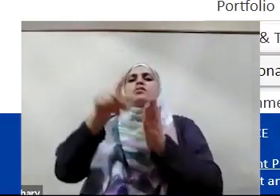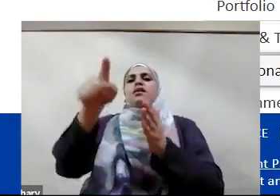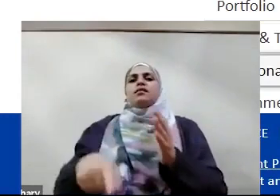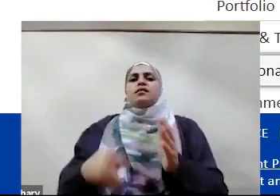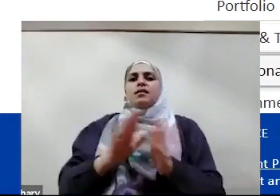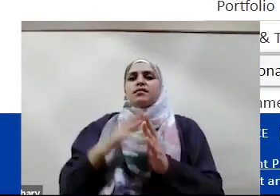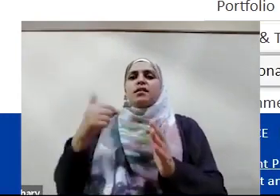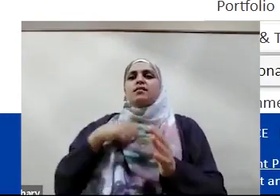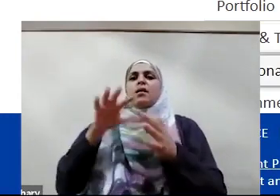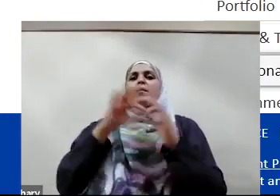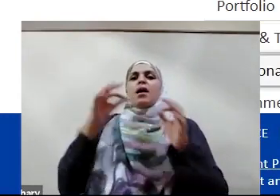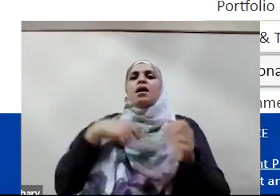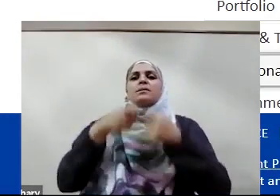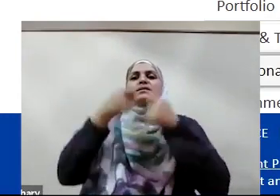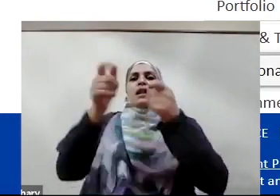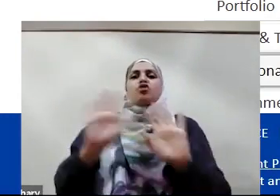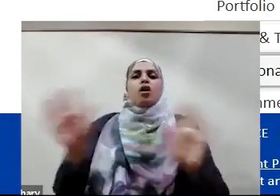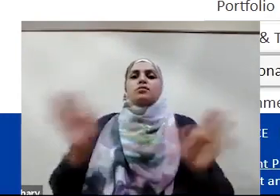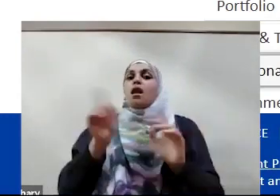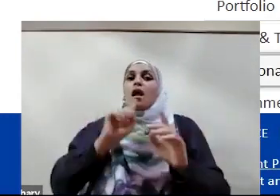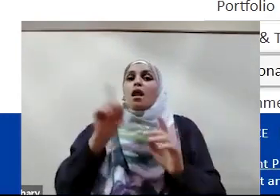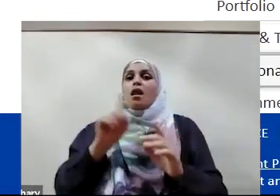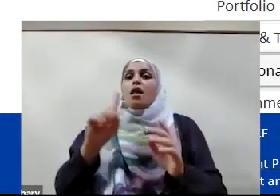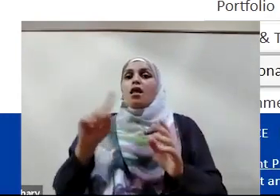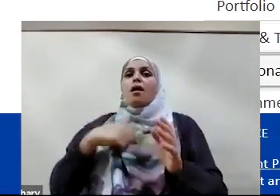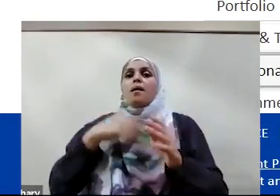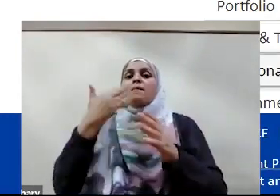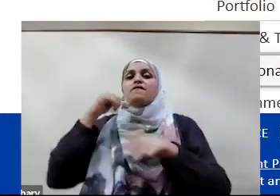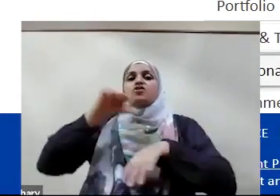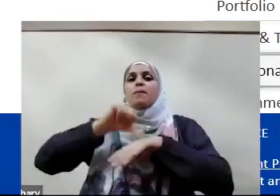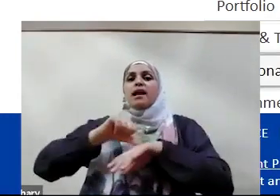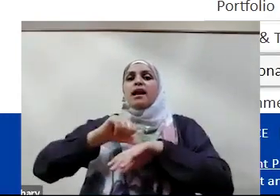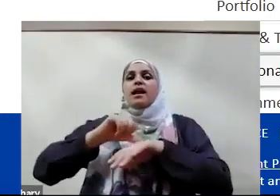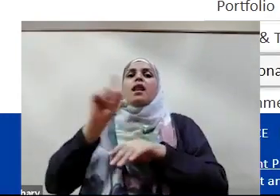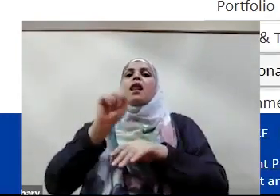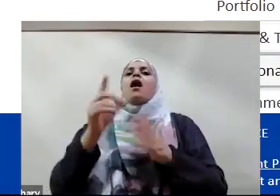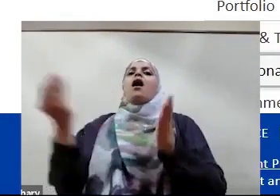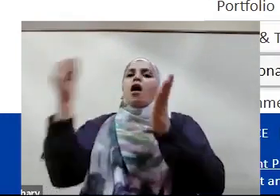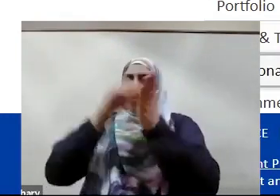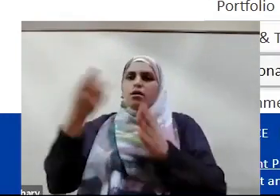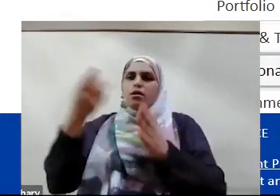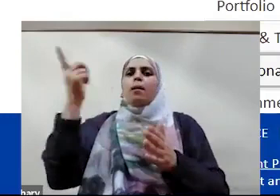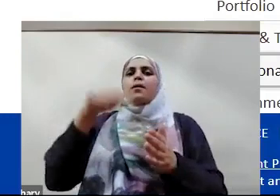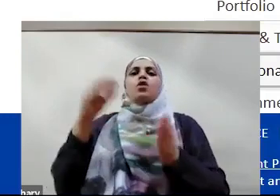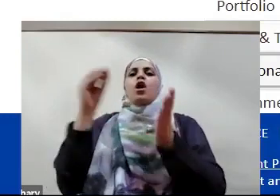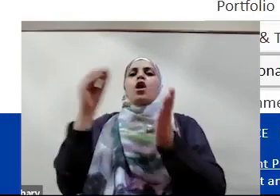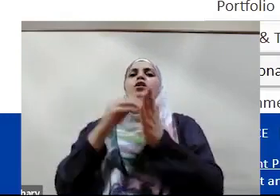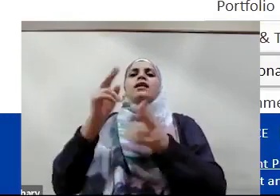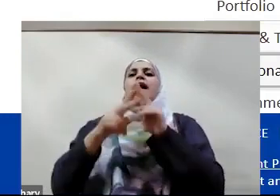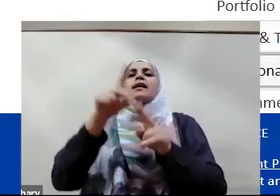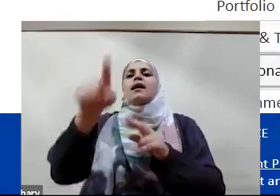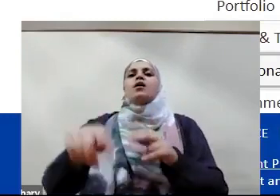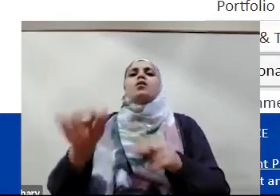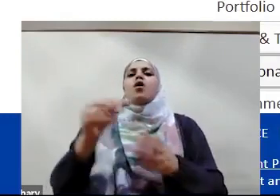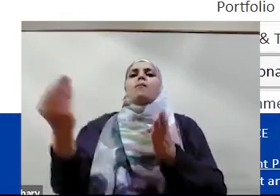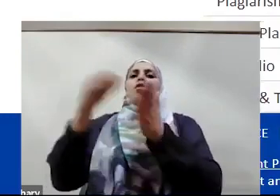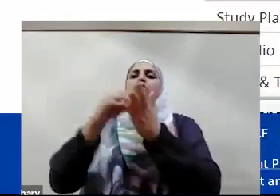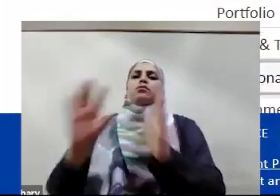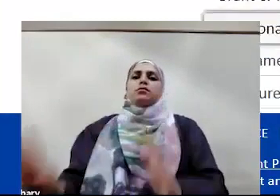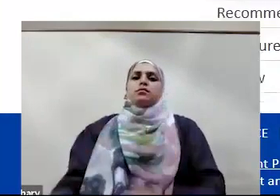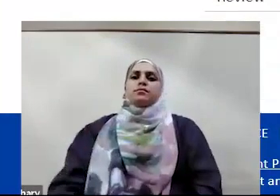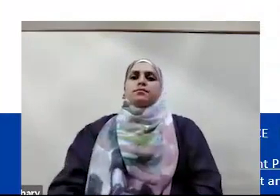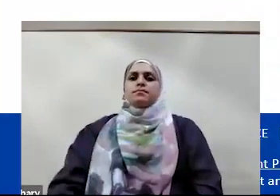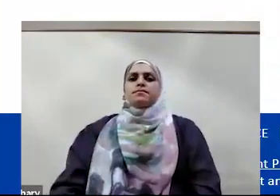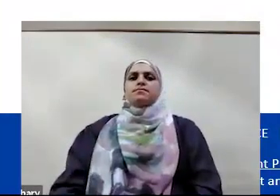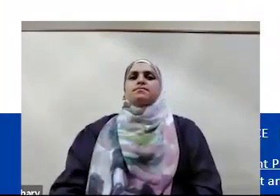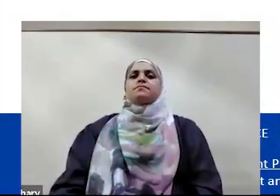انا ما سلمهاش بقى خلاص، ما لقيتهاش مكان في الابليكيشن، لا، لازم ان انا احطها في اي حته، المهم ان انا احطها.